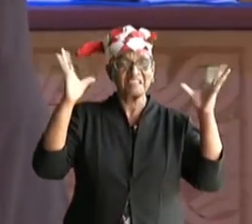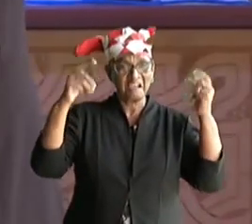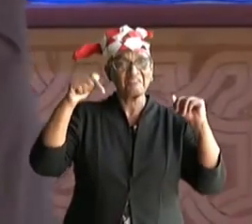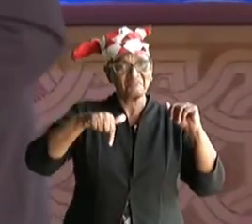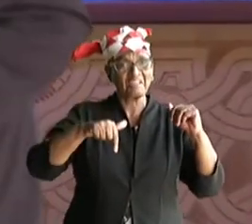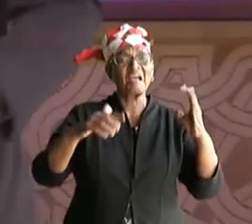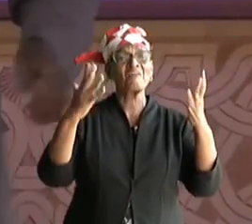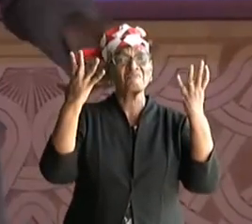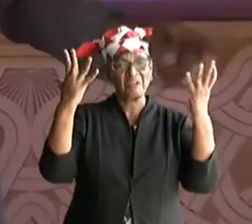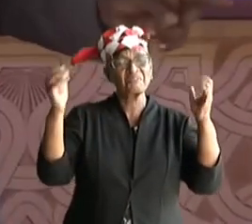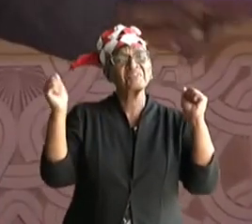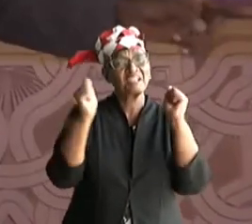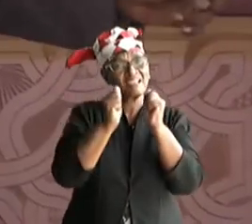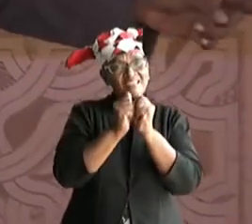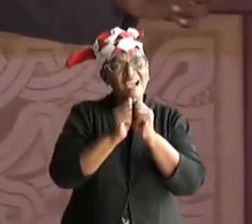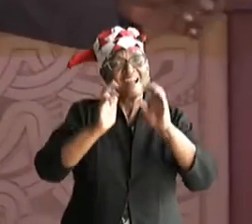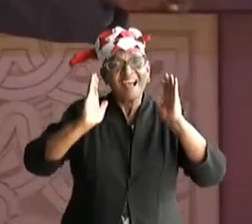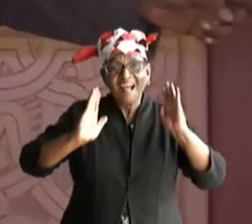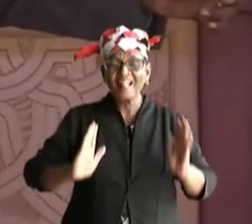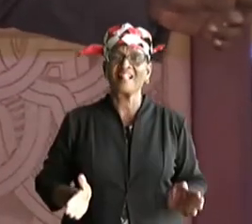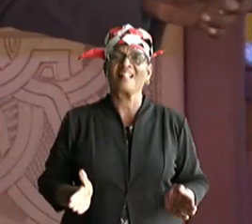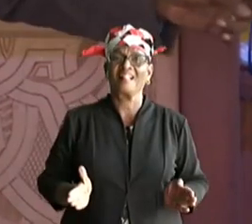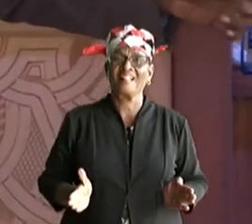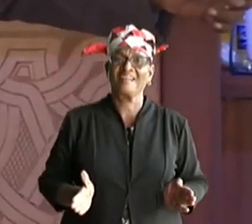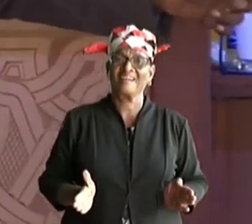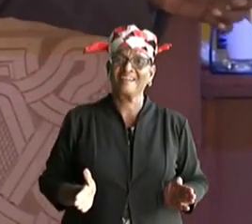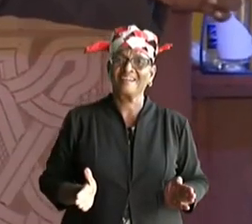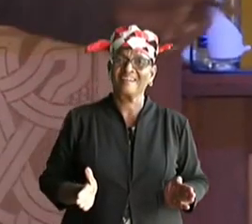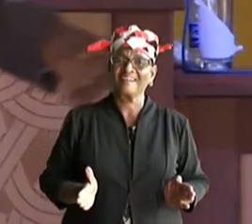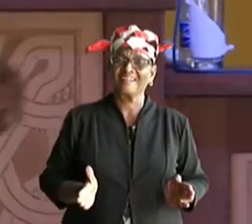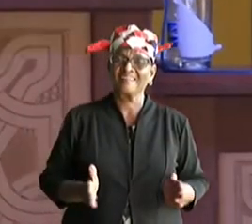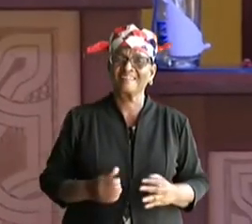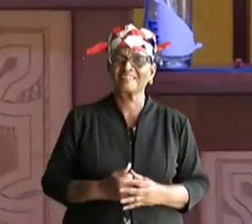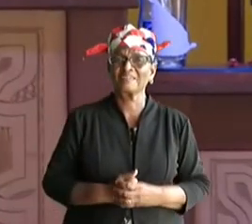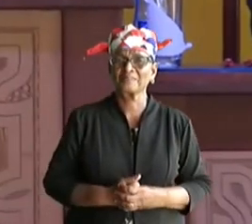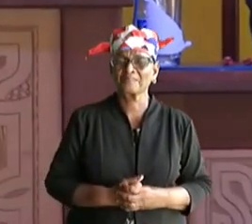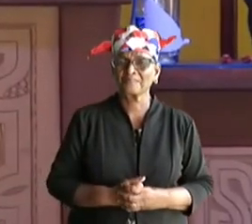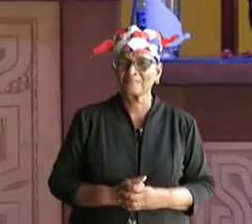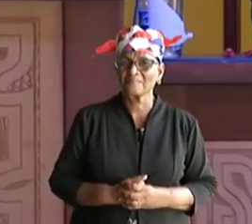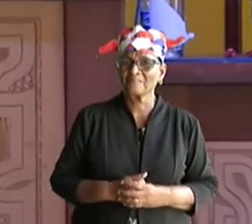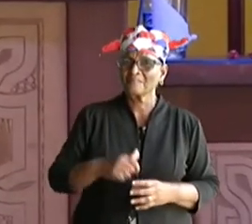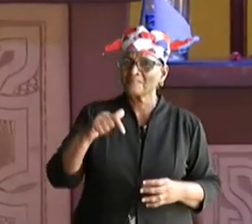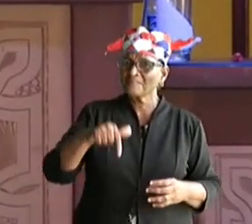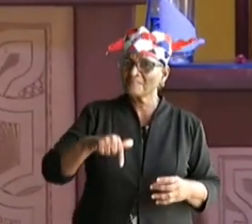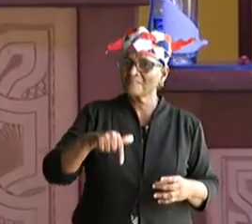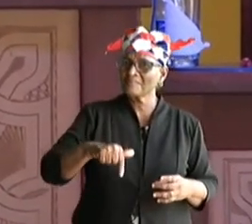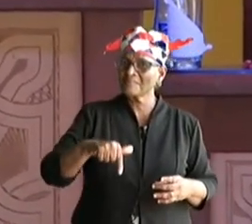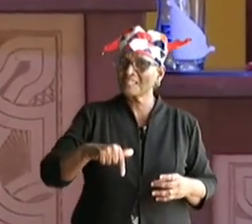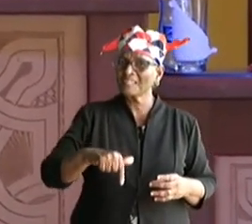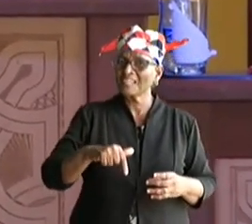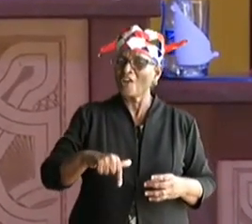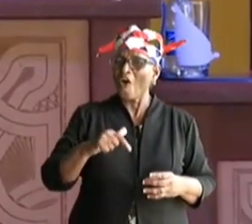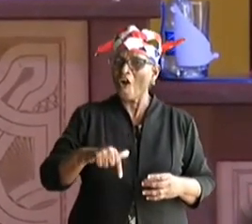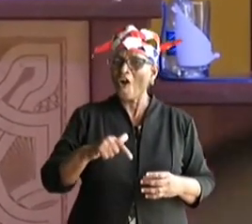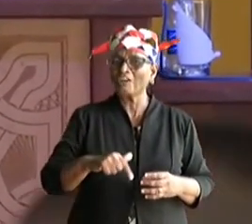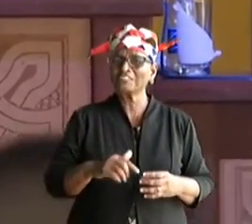45 jaar ik heb aan. Nu kom moppo. Nu kom moppo. Onder je mama